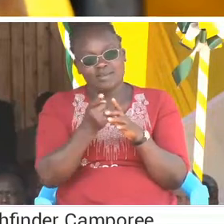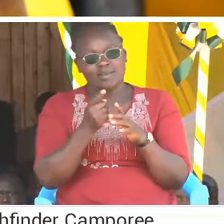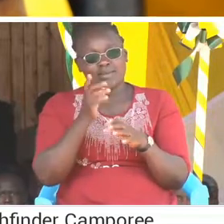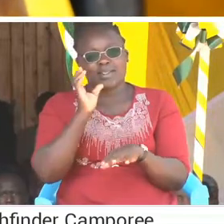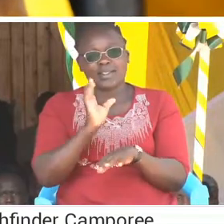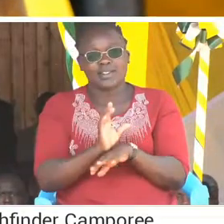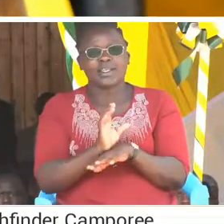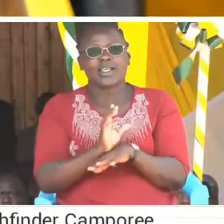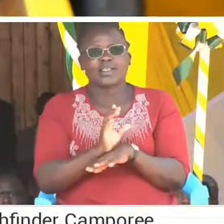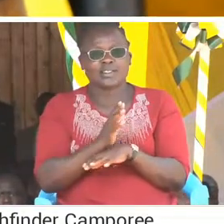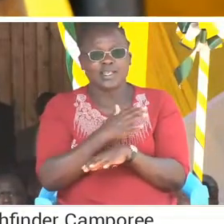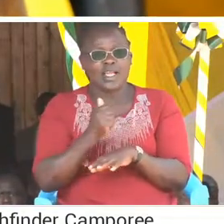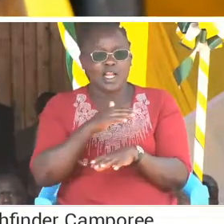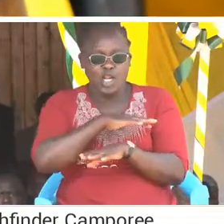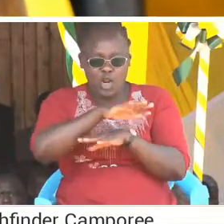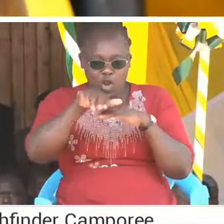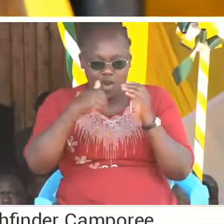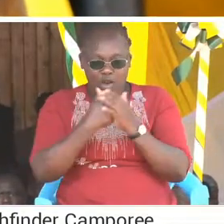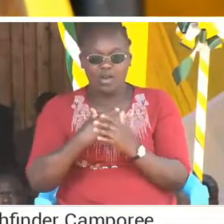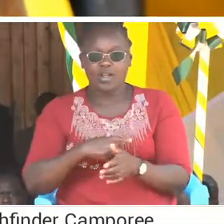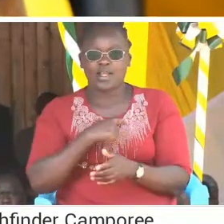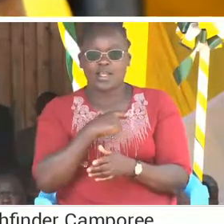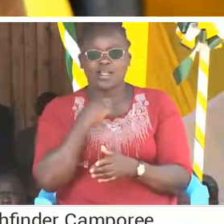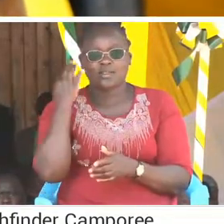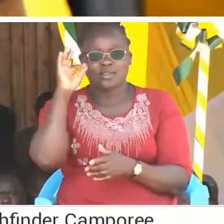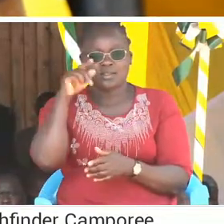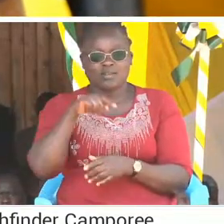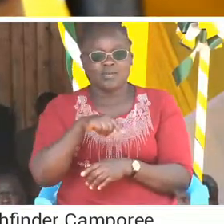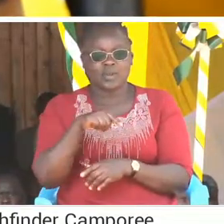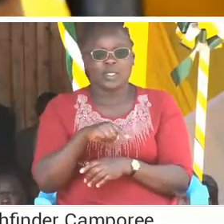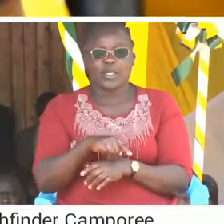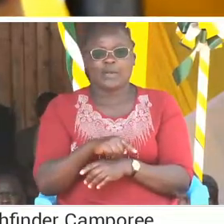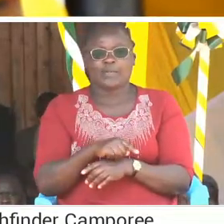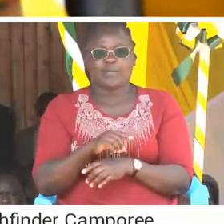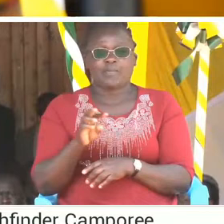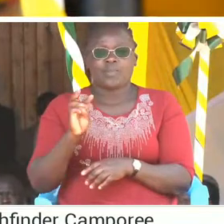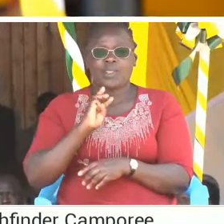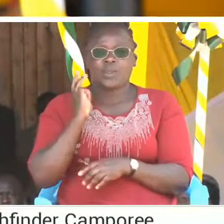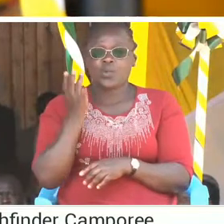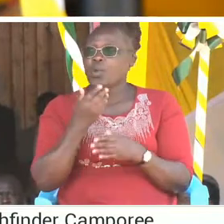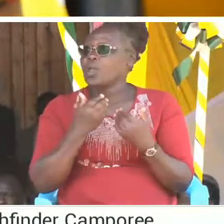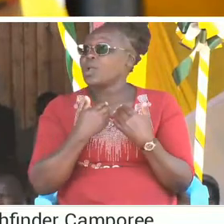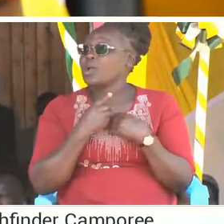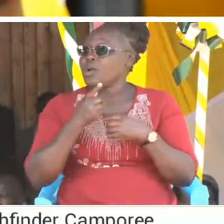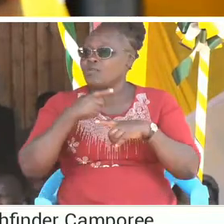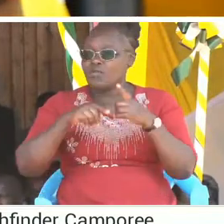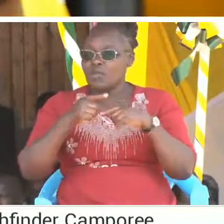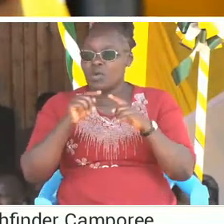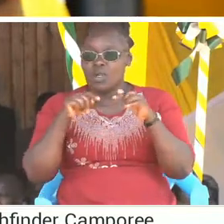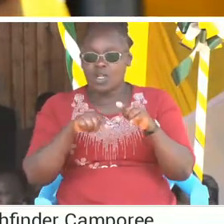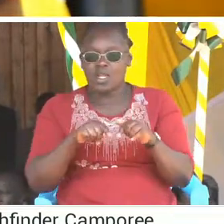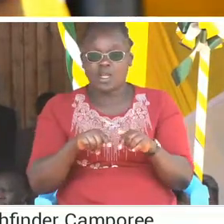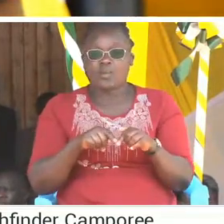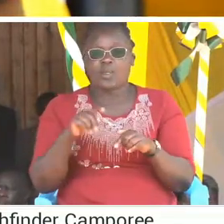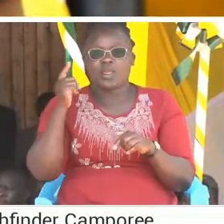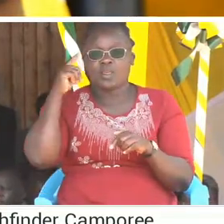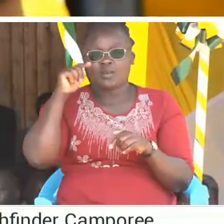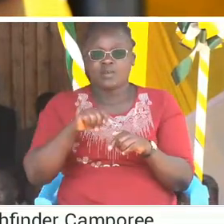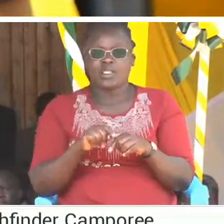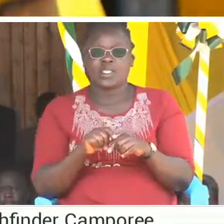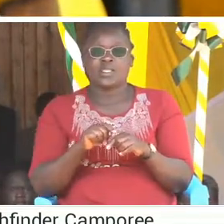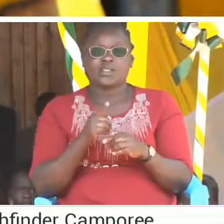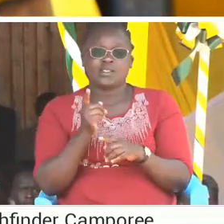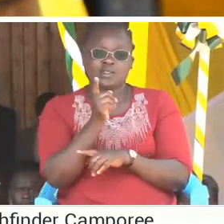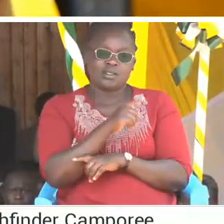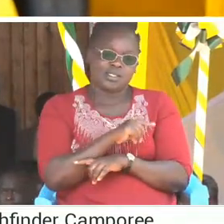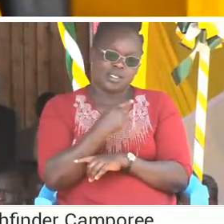ya leo, pia sisi tumejiunga sisi hapa kwa siku ya leo ili tuweze kumrudishia Mwenyezi Mungu shukrani kwa